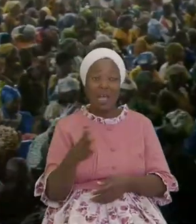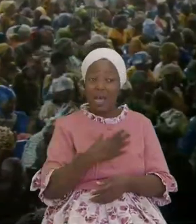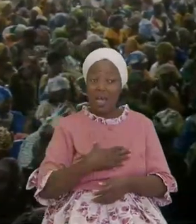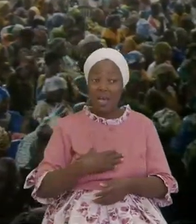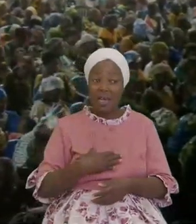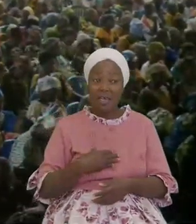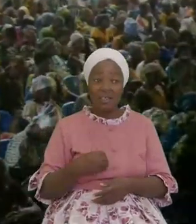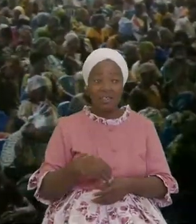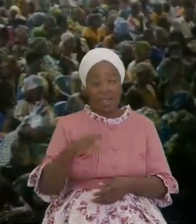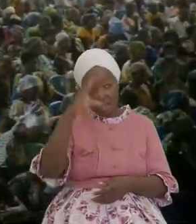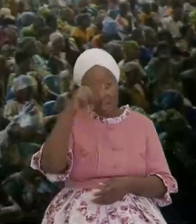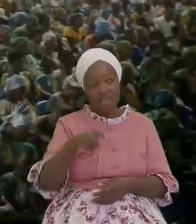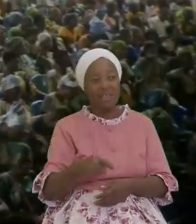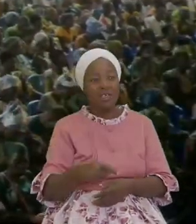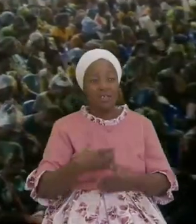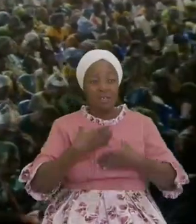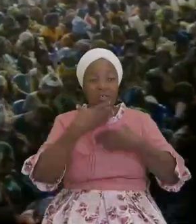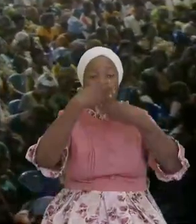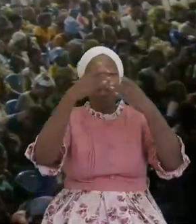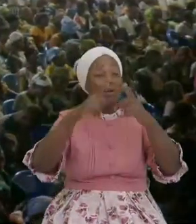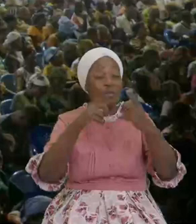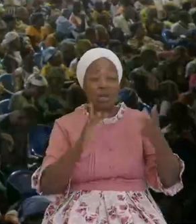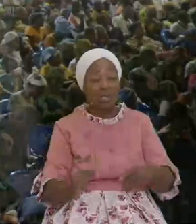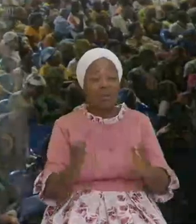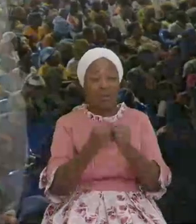Apocalypse 18, verset 2.